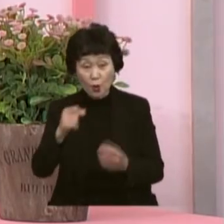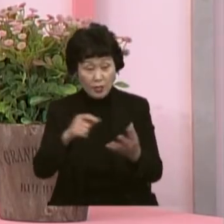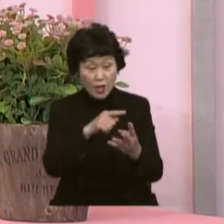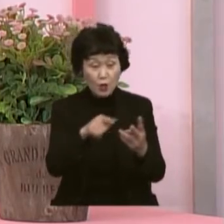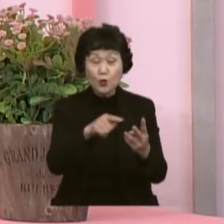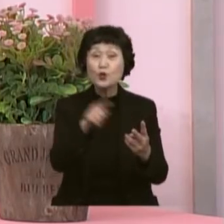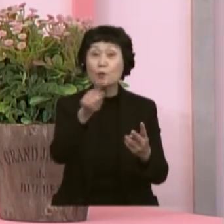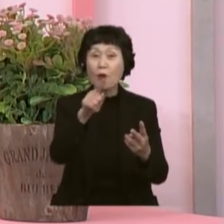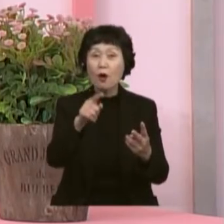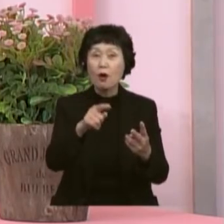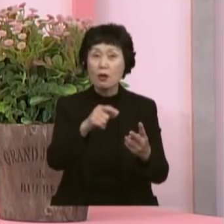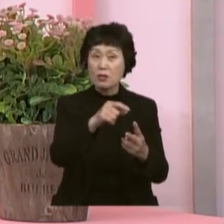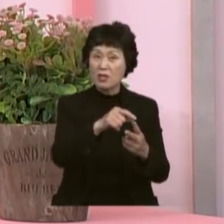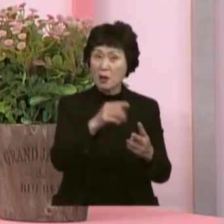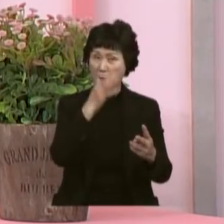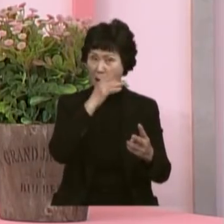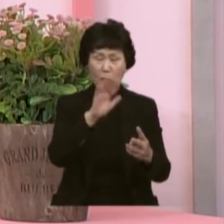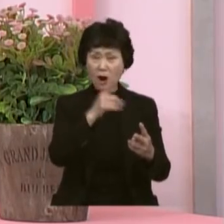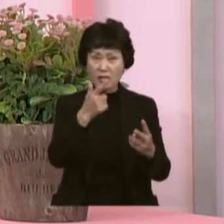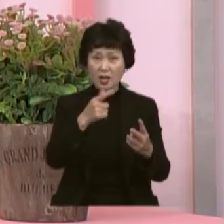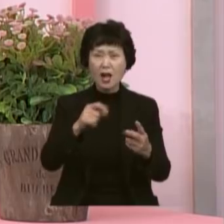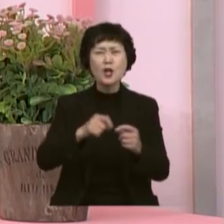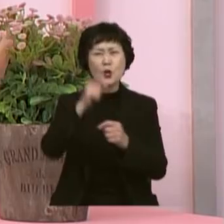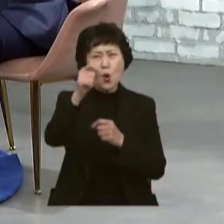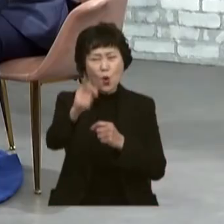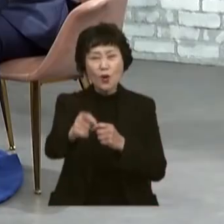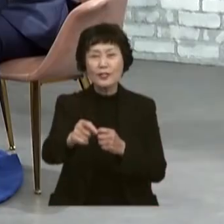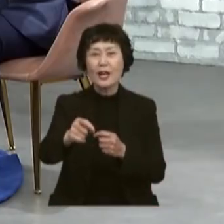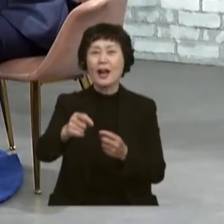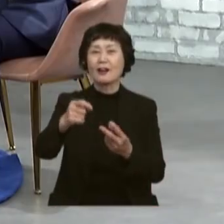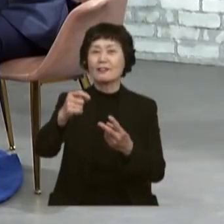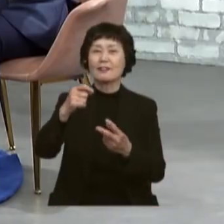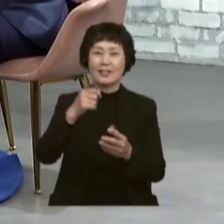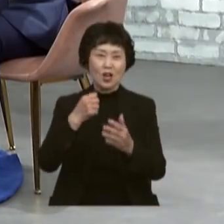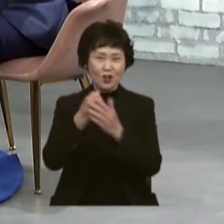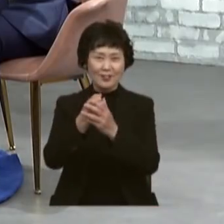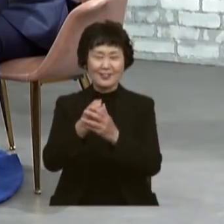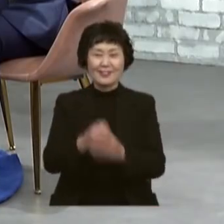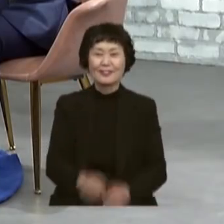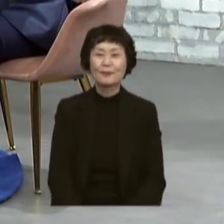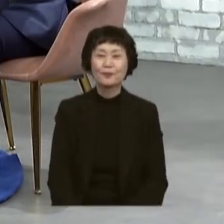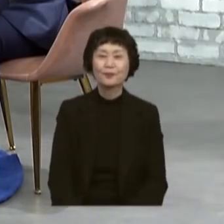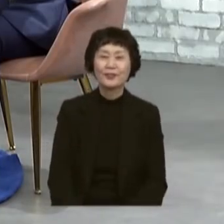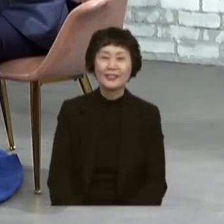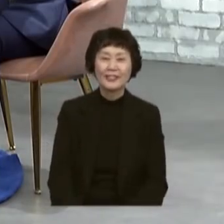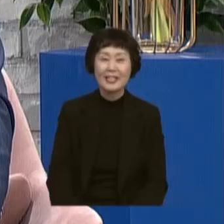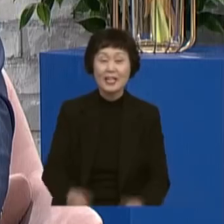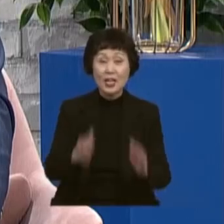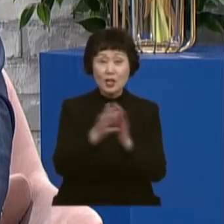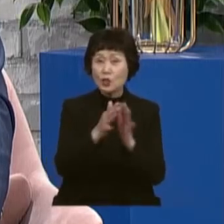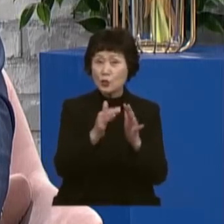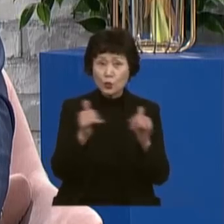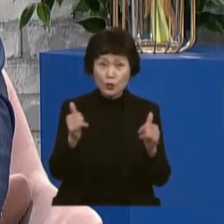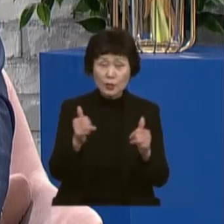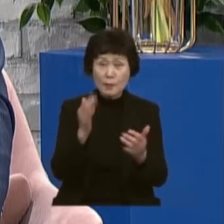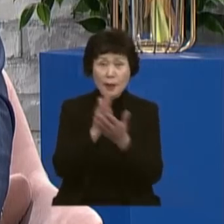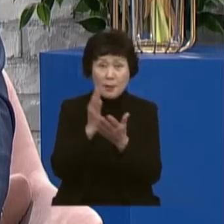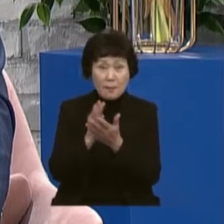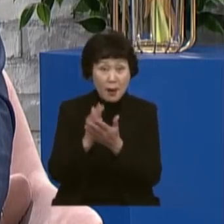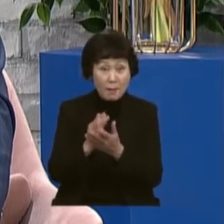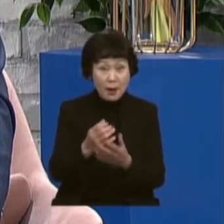내가 바보야? 나 영원한 걸 잡아야지. 그걸 다 던진 거예요. 아니 근데 친구들도 다 말렸다면서요. 저기 미쳤다고. 잘못된.